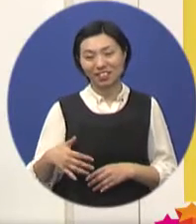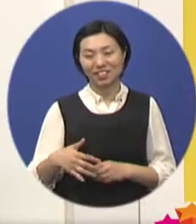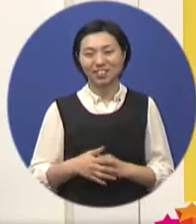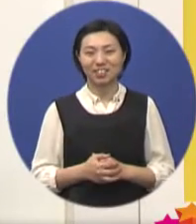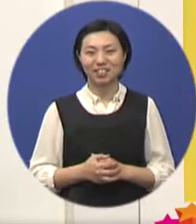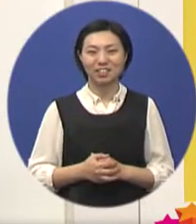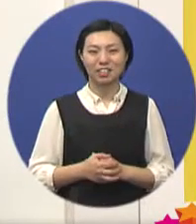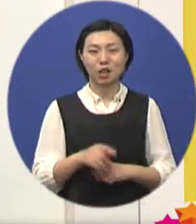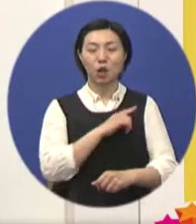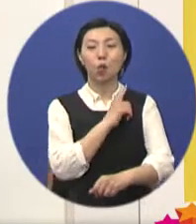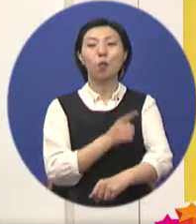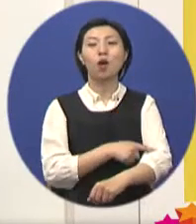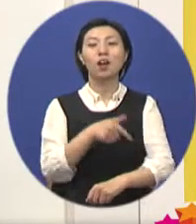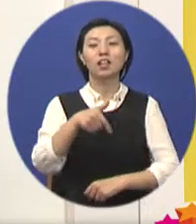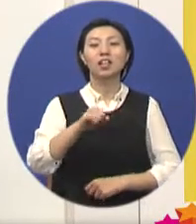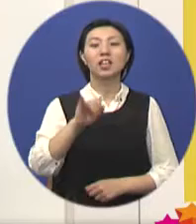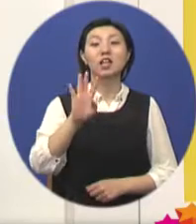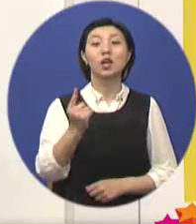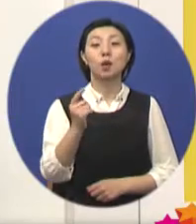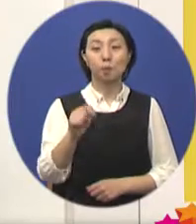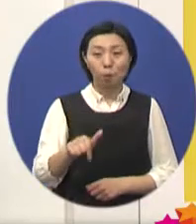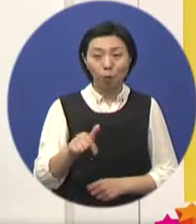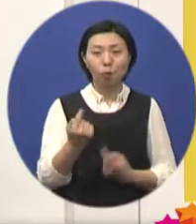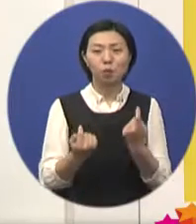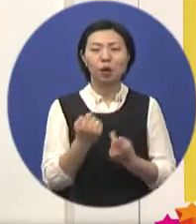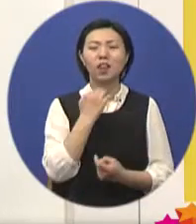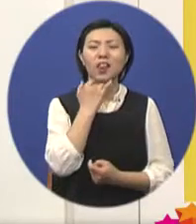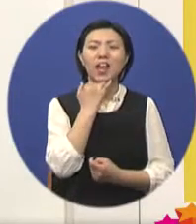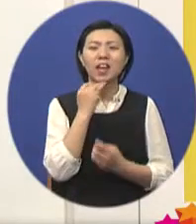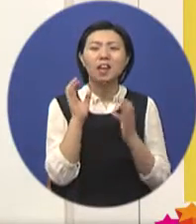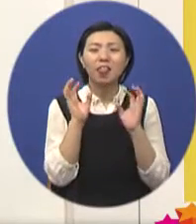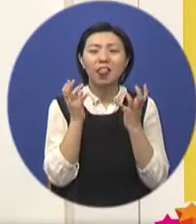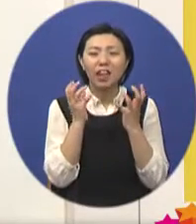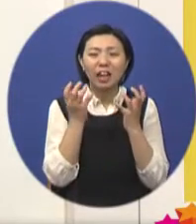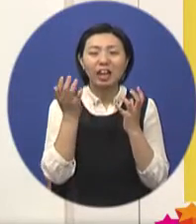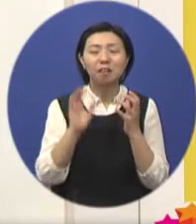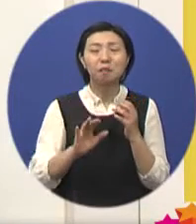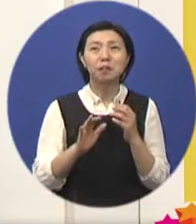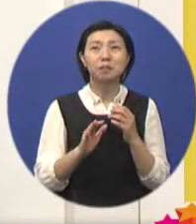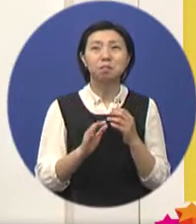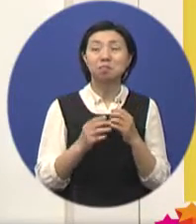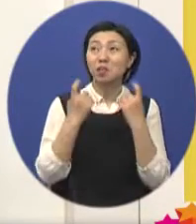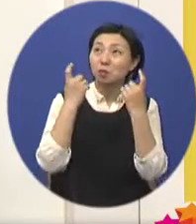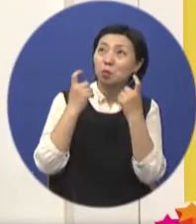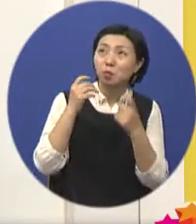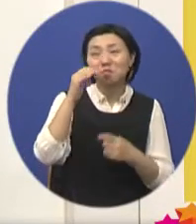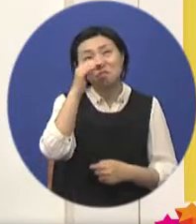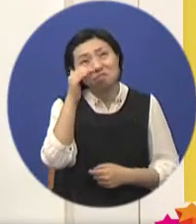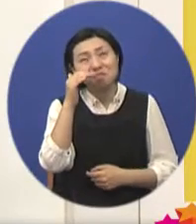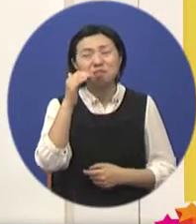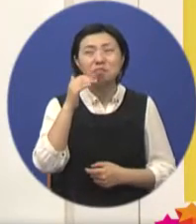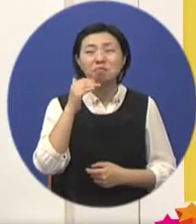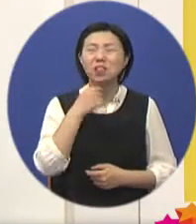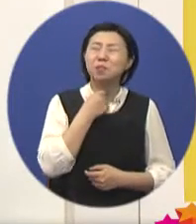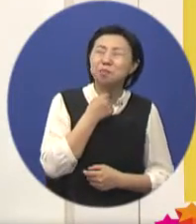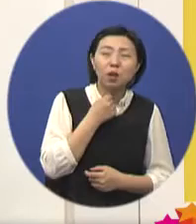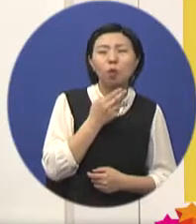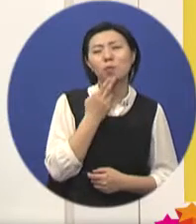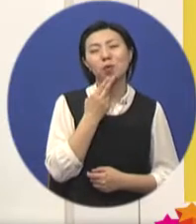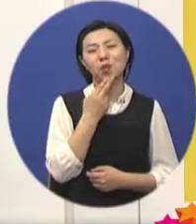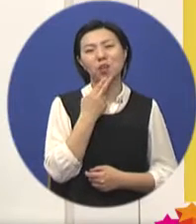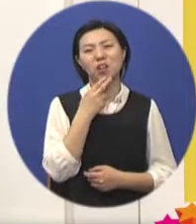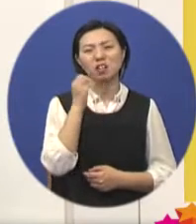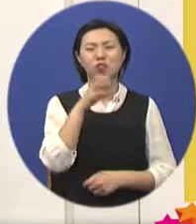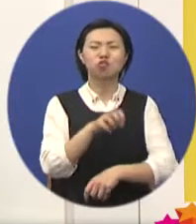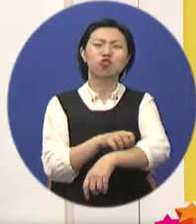우리 권기복님보다 좀 어려도 뭐 어디 봄꽃놀이를 가야 되겠다 뭐 이런 거 귀찮아서 안 가지고.